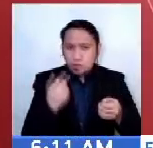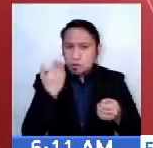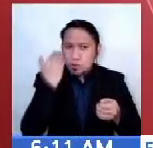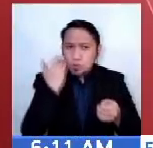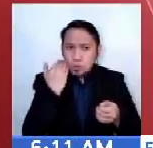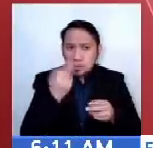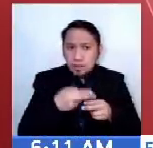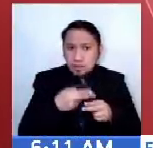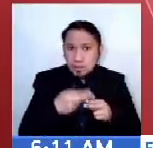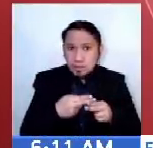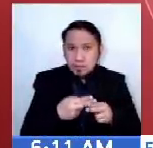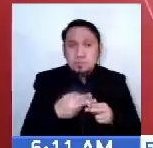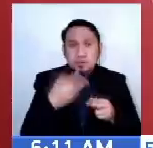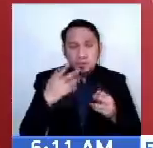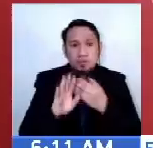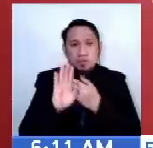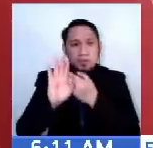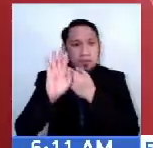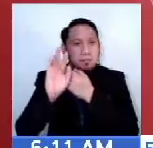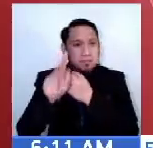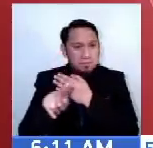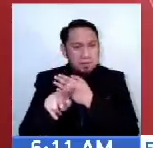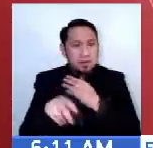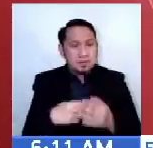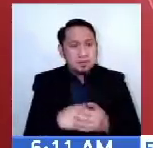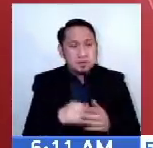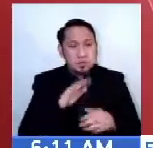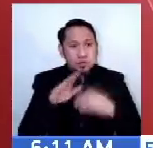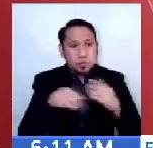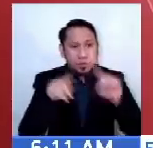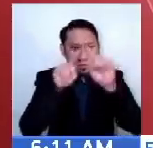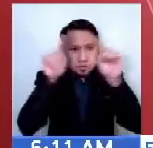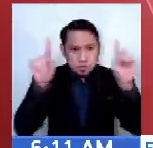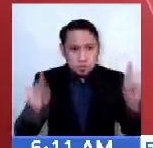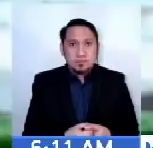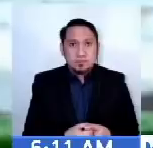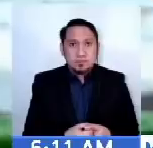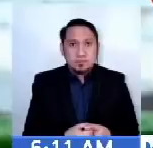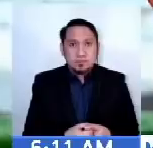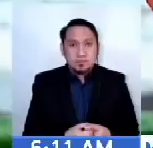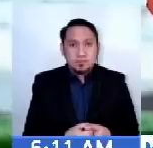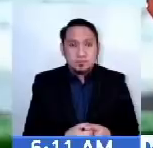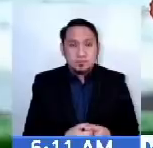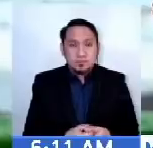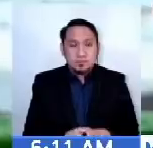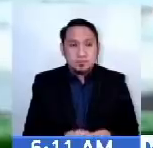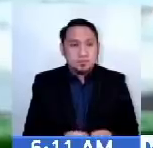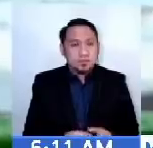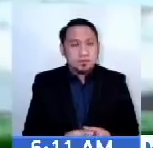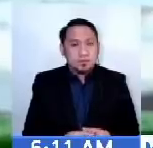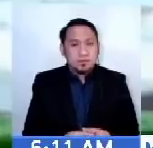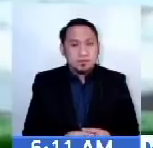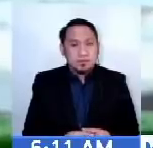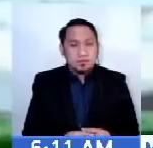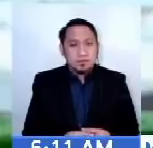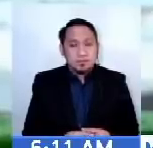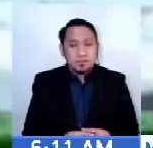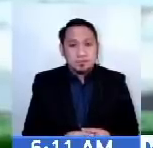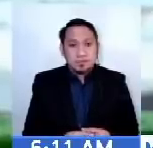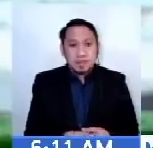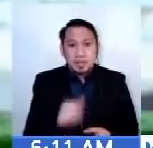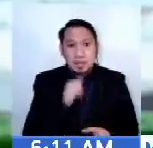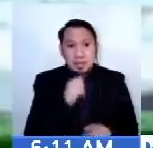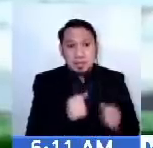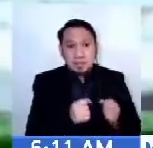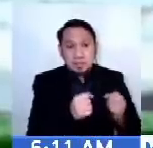kandidato na isauli sa kanila ang buong ballot package para maberipika ito. Hindi sa kalsada kundi sa dagat na natagpuan ng isang